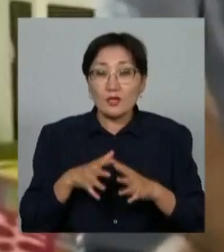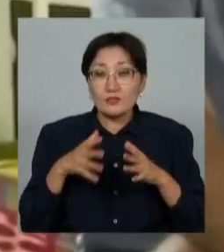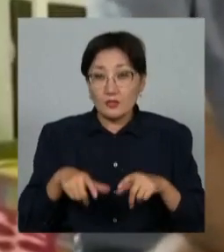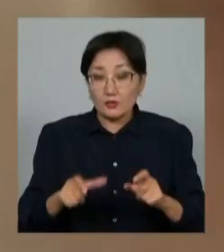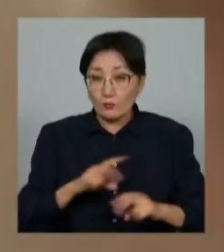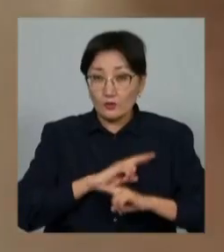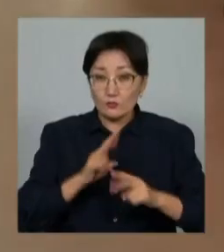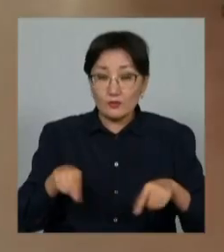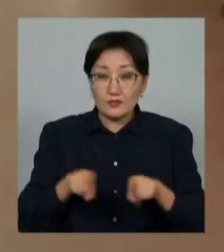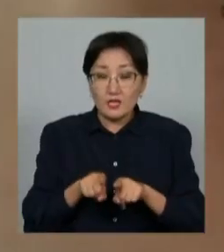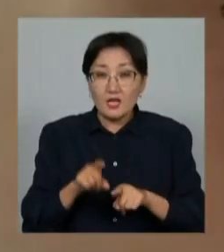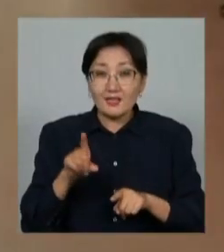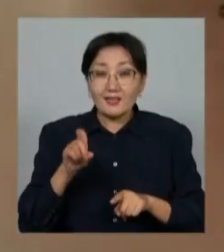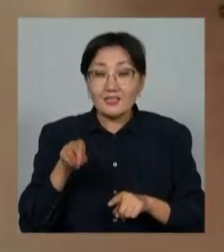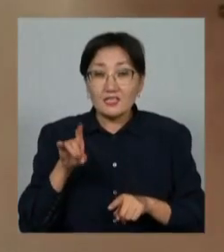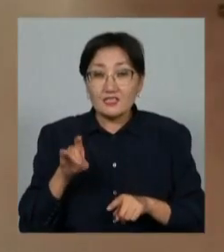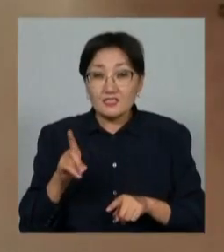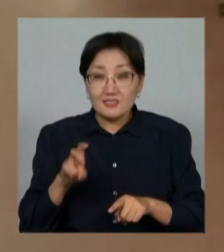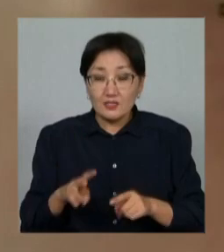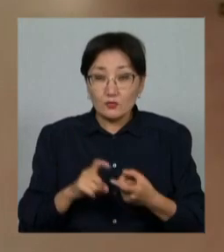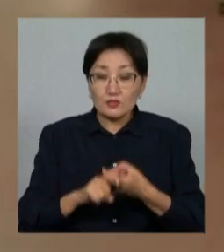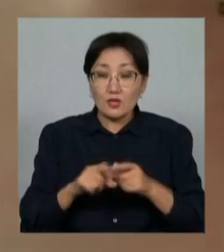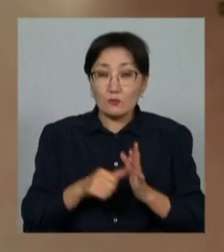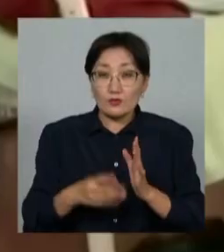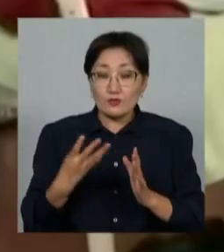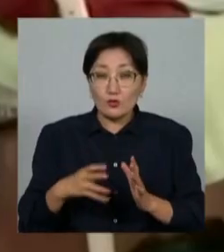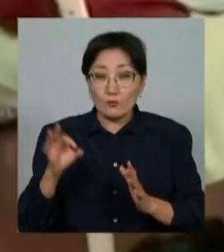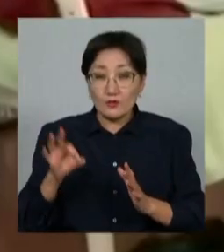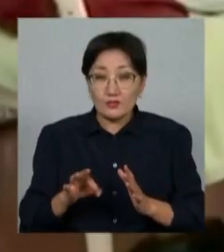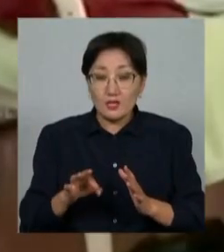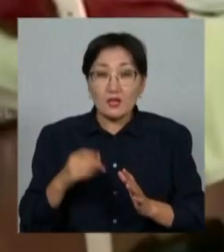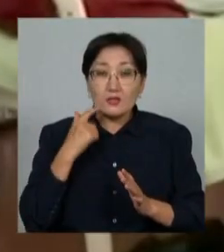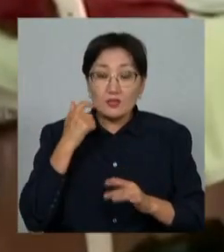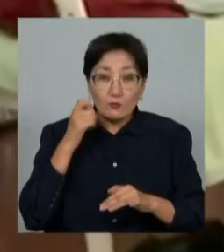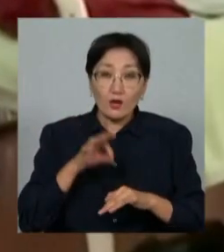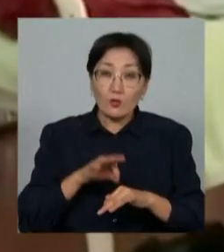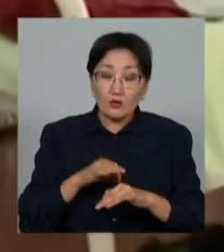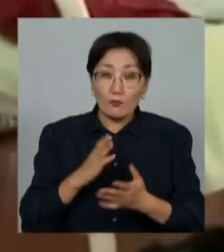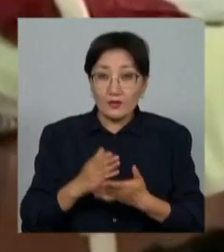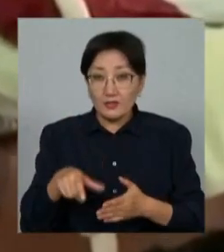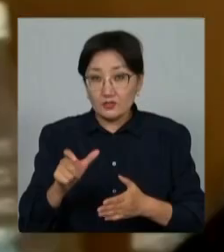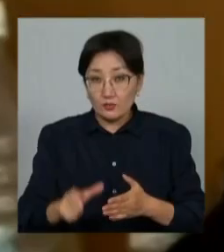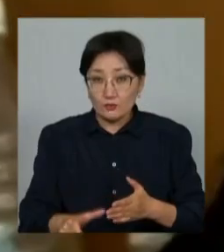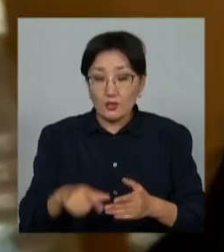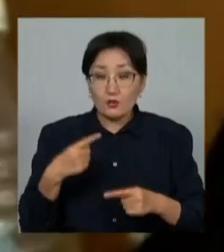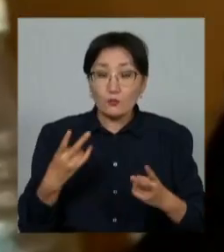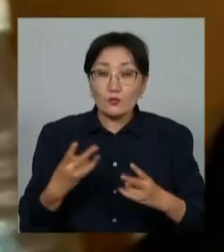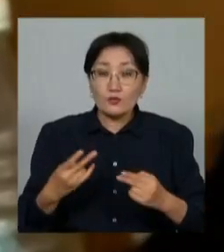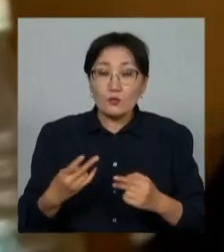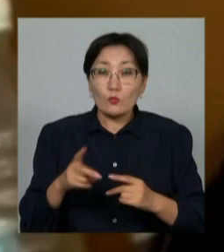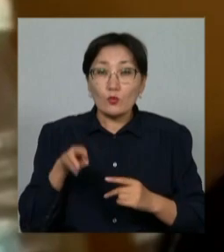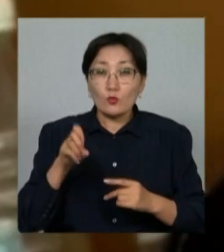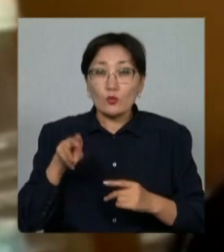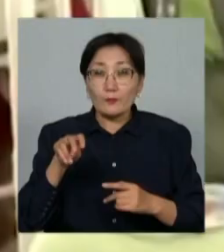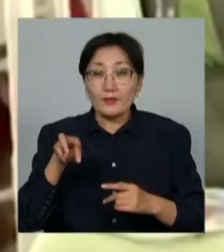болған. Сондай қара зең жұқтырғандардың 64% диабетпен ауыратыны белгілі болды. Айта кетейік,